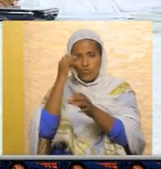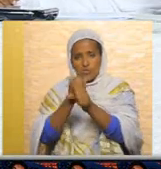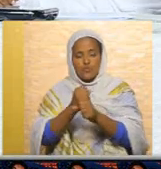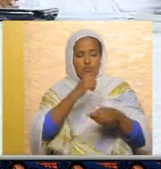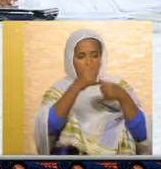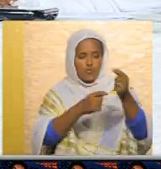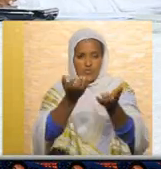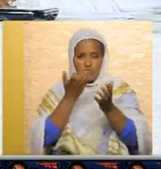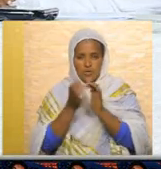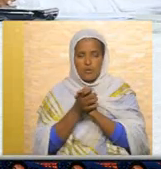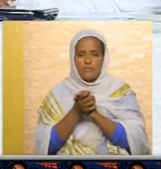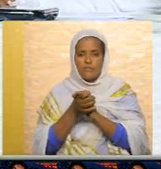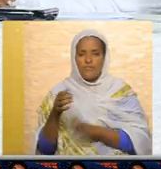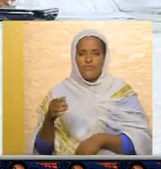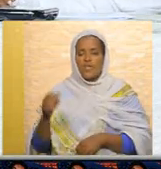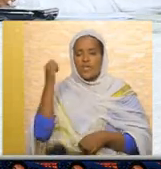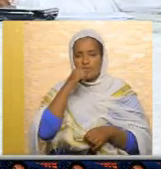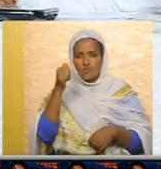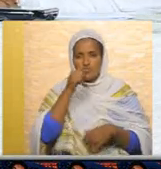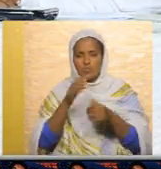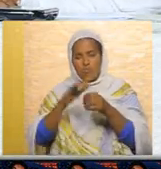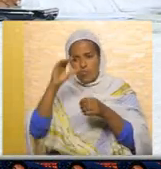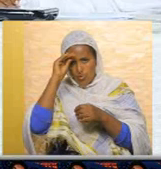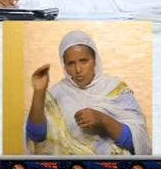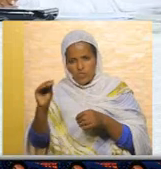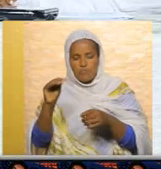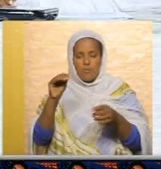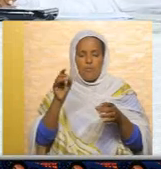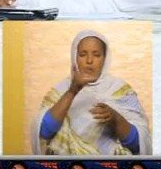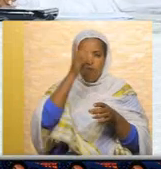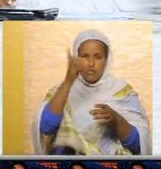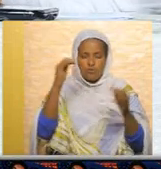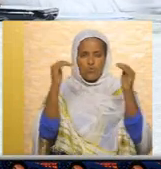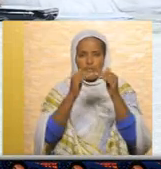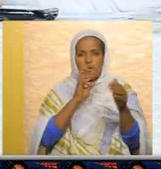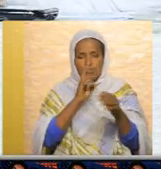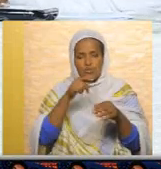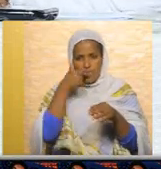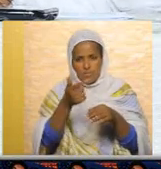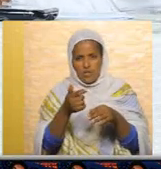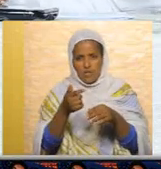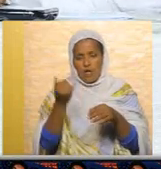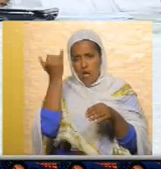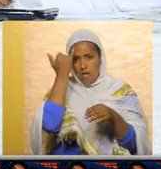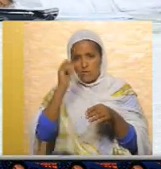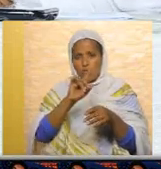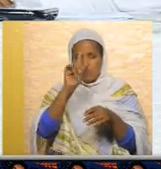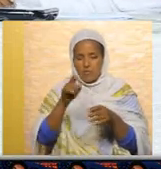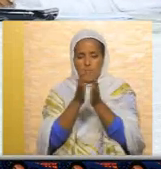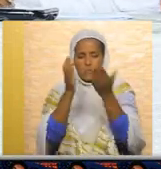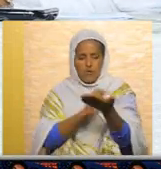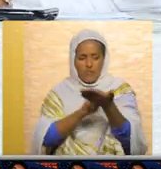ነገር ሴቶች ወንዶችም በአፈጣጠራቸው እኩል ናቸው የሚለውን ነገር አንስተናል። በመጽሐፍ